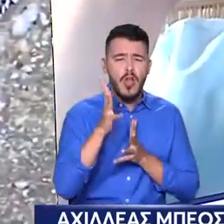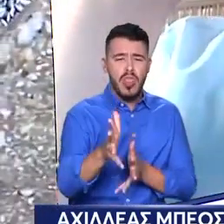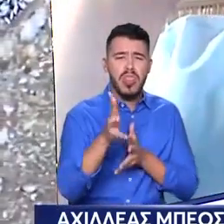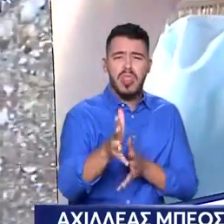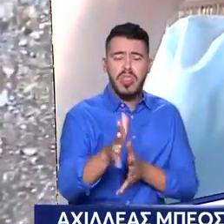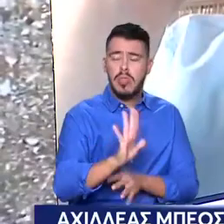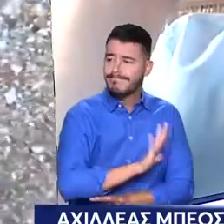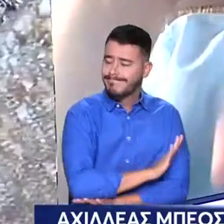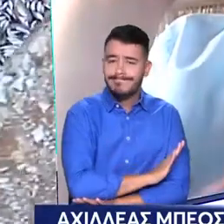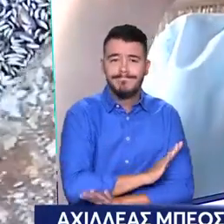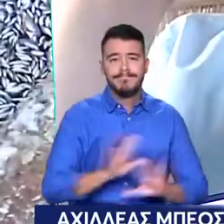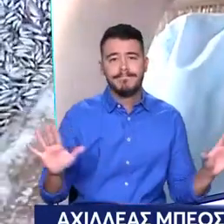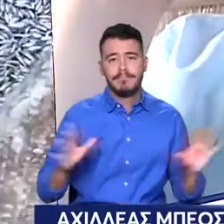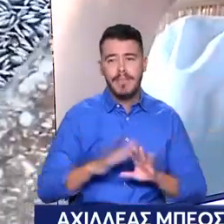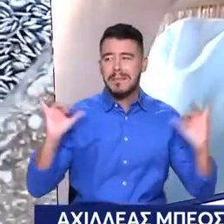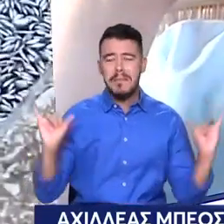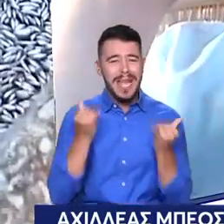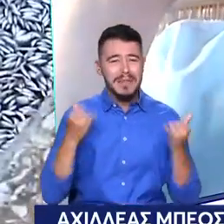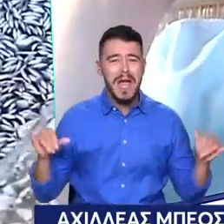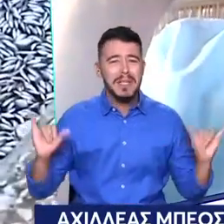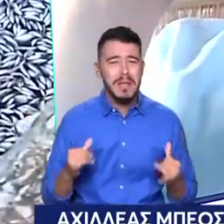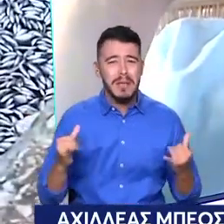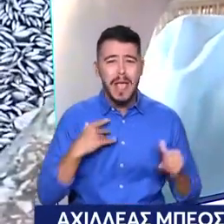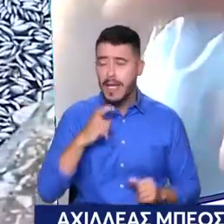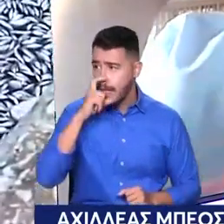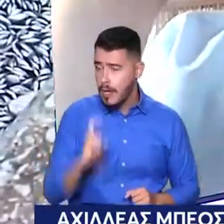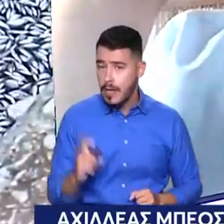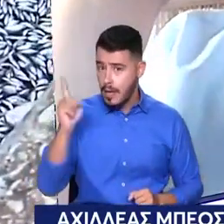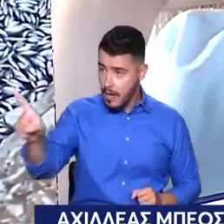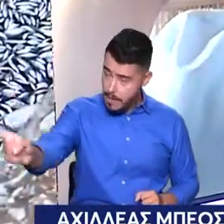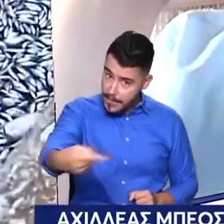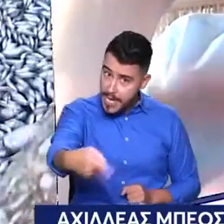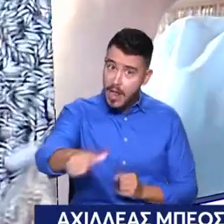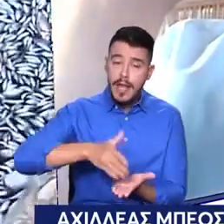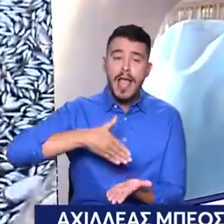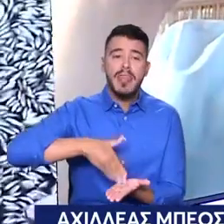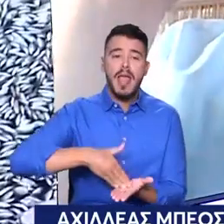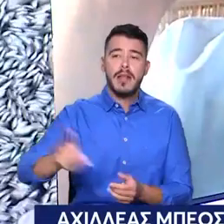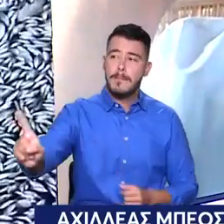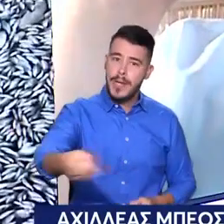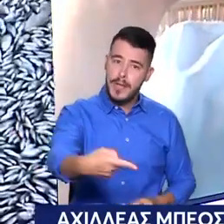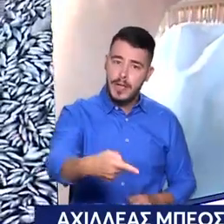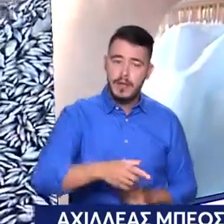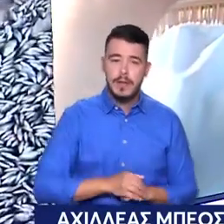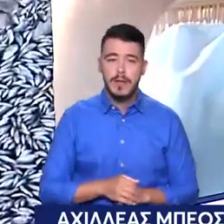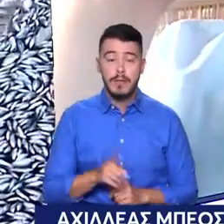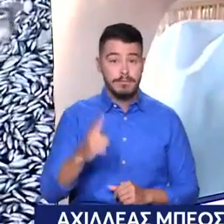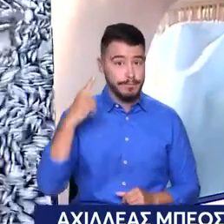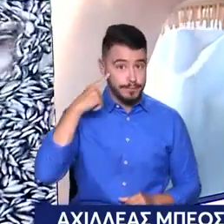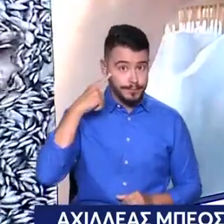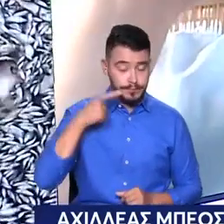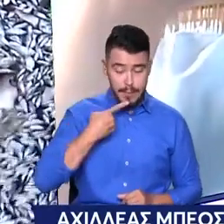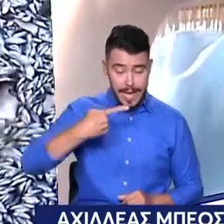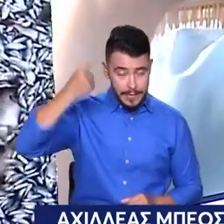να παίζουν παιχνίδια. Είναι υποχρέωσή τους να πάνε να τα καθαρίσουν. Να τονίσω εδώ, κύριε Βαγγελάτο, ότι επιμερών μου και